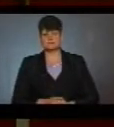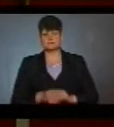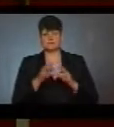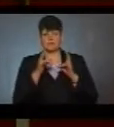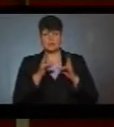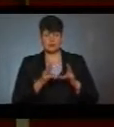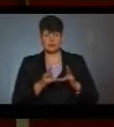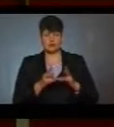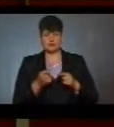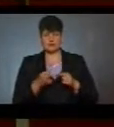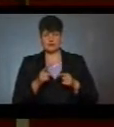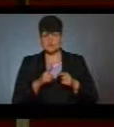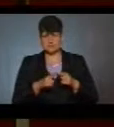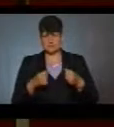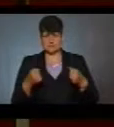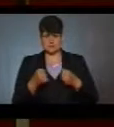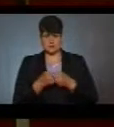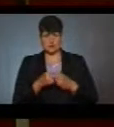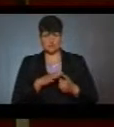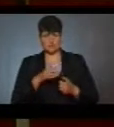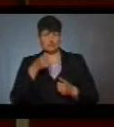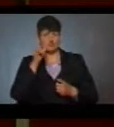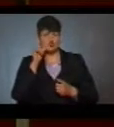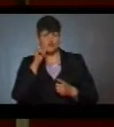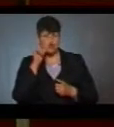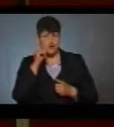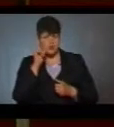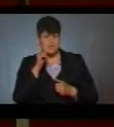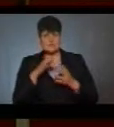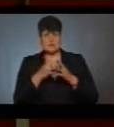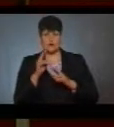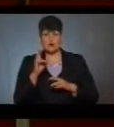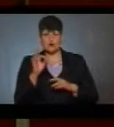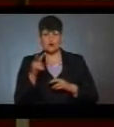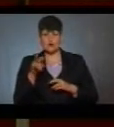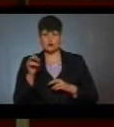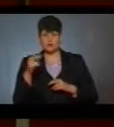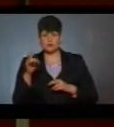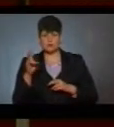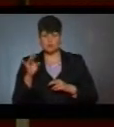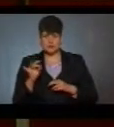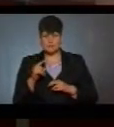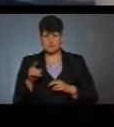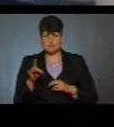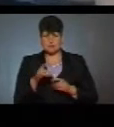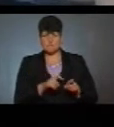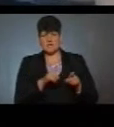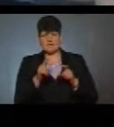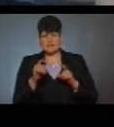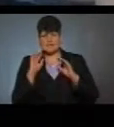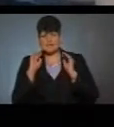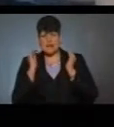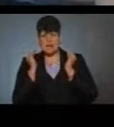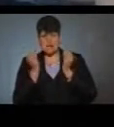Травмованого в дорожньо-транспортній пригоді, яка трапилася вчора неподалік села Колодно з Збаразького району, перевели з реанімаційного відділення Збаразької